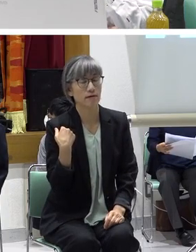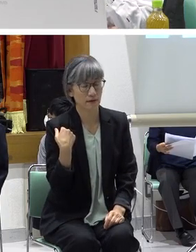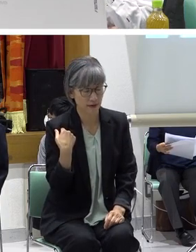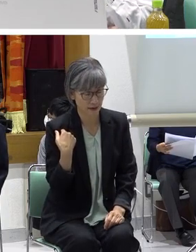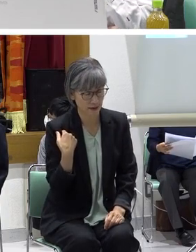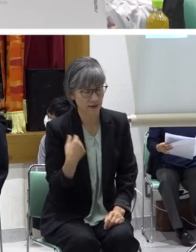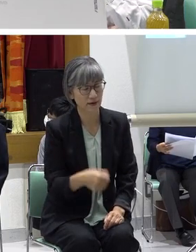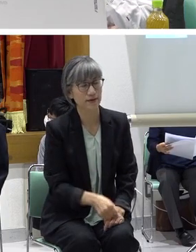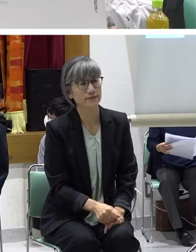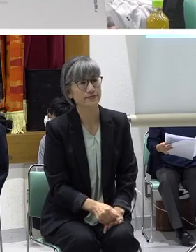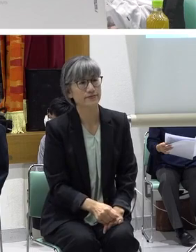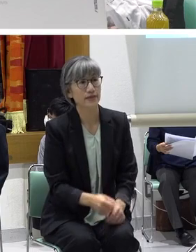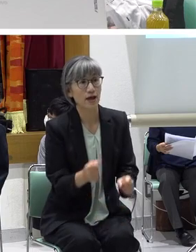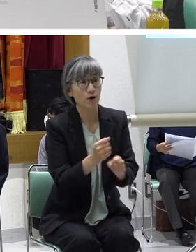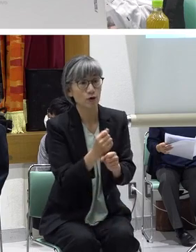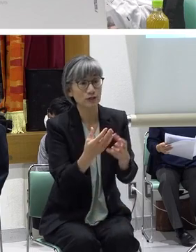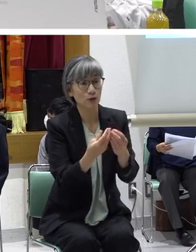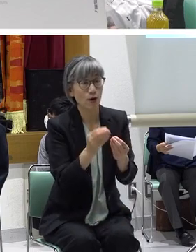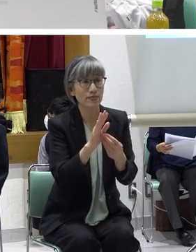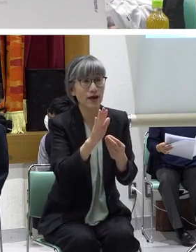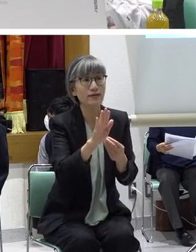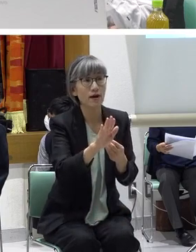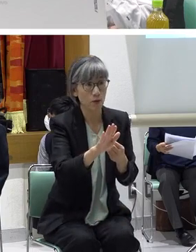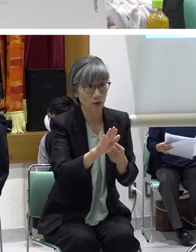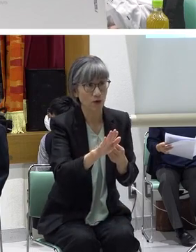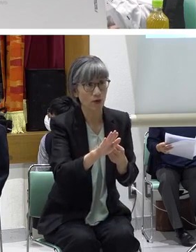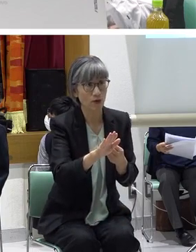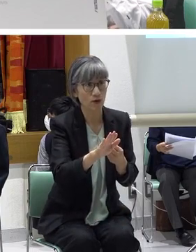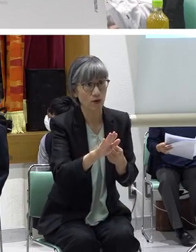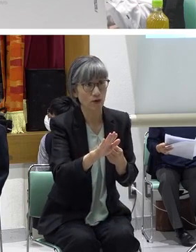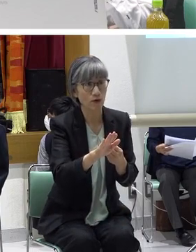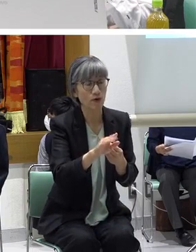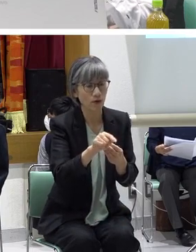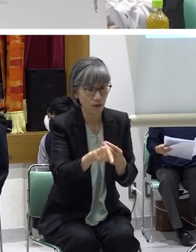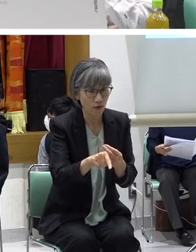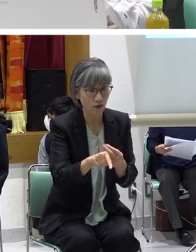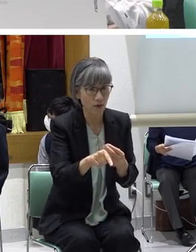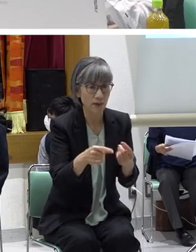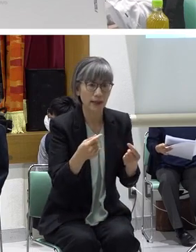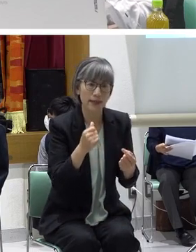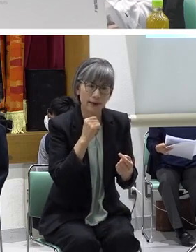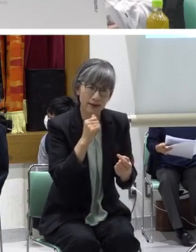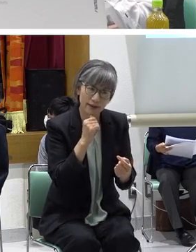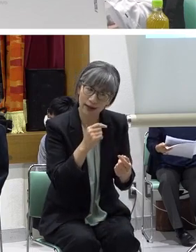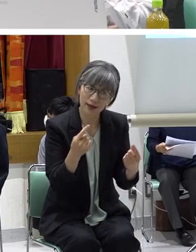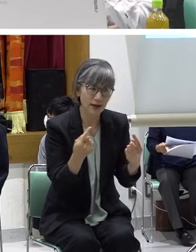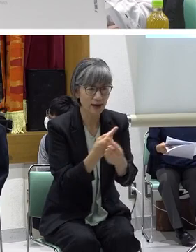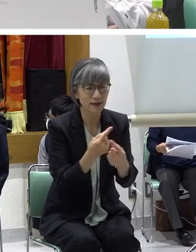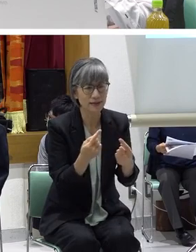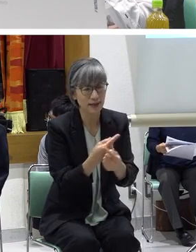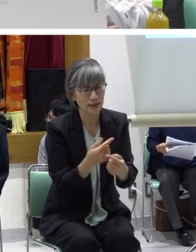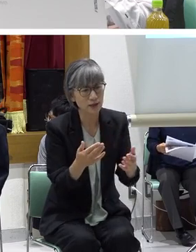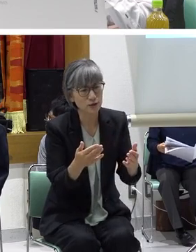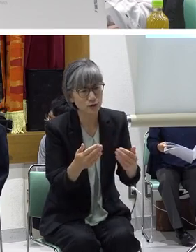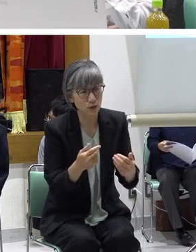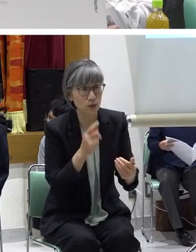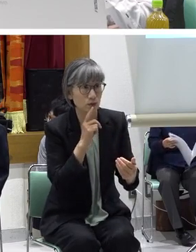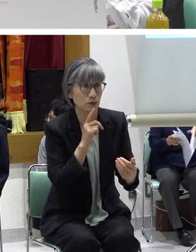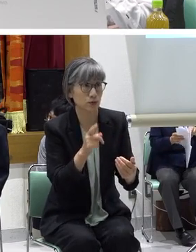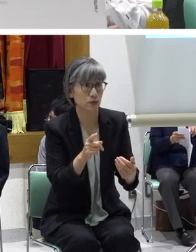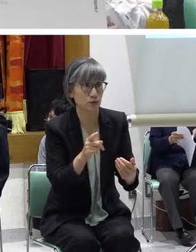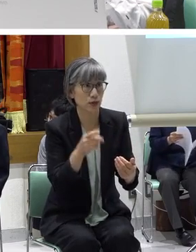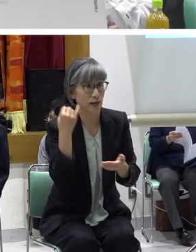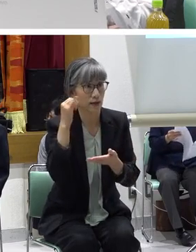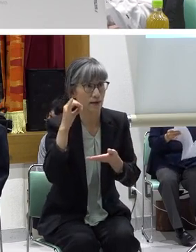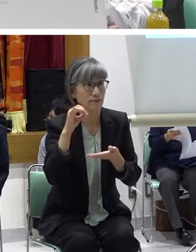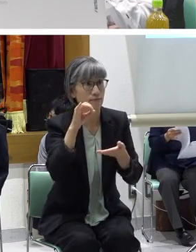に工事が終わった後にもまだ通りにくく改善が必要な場所についてもどのように改善してほしい